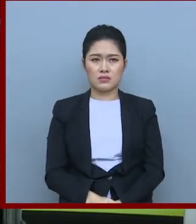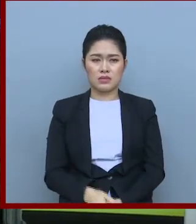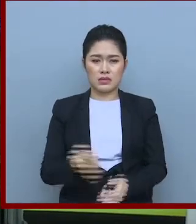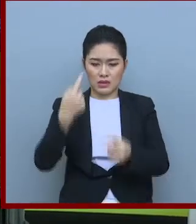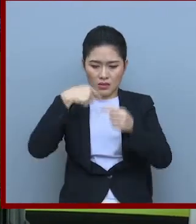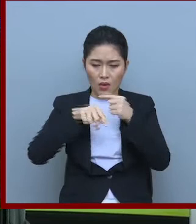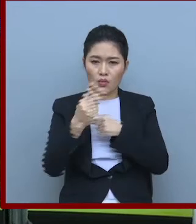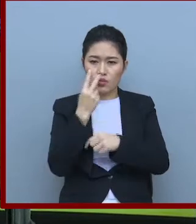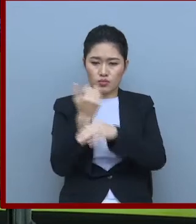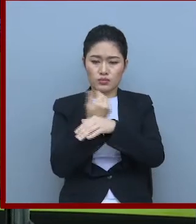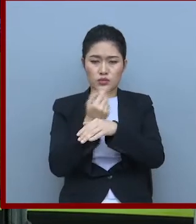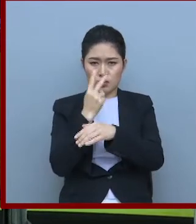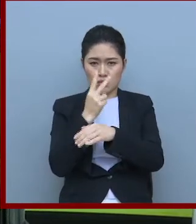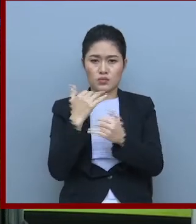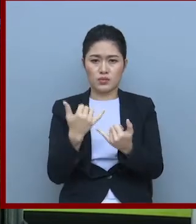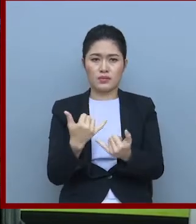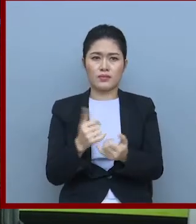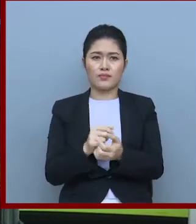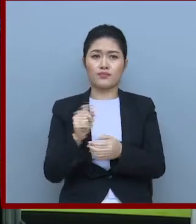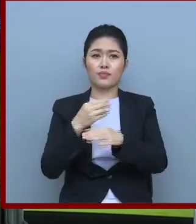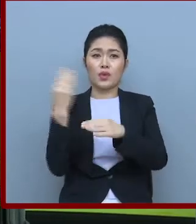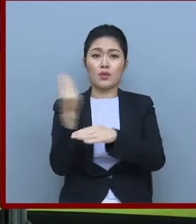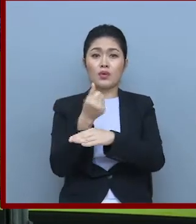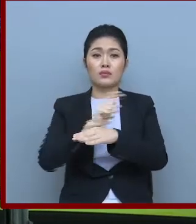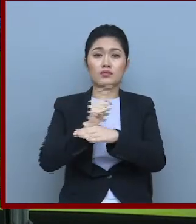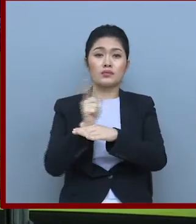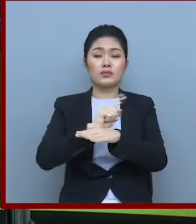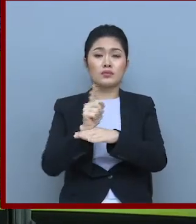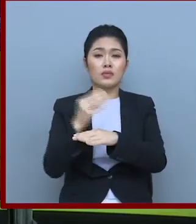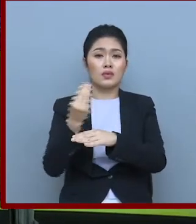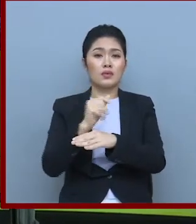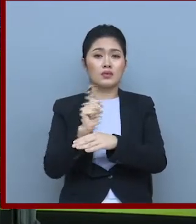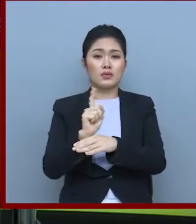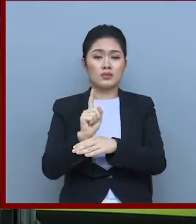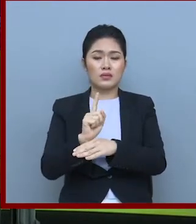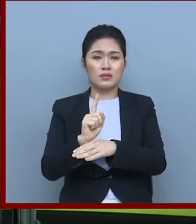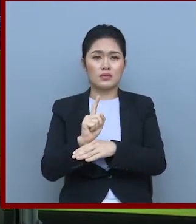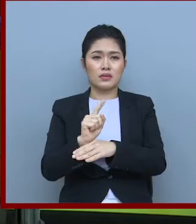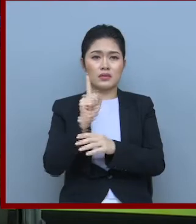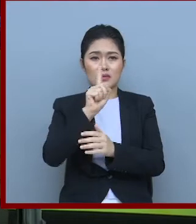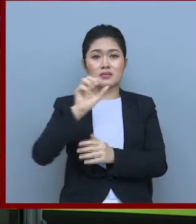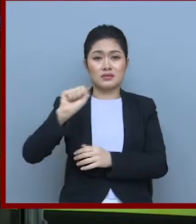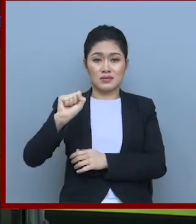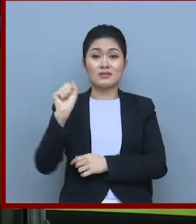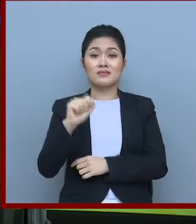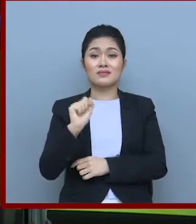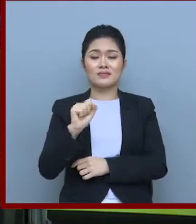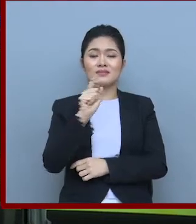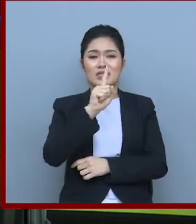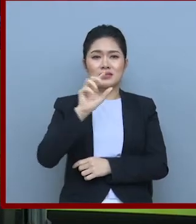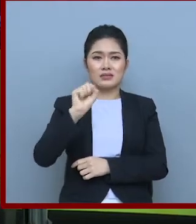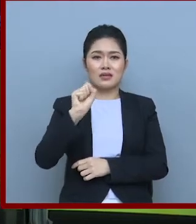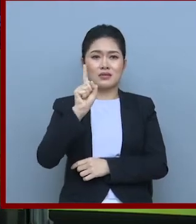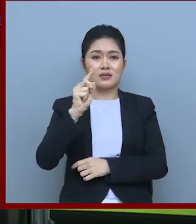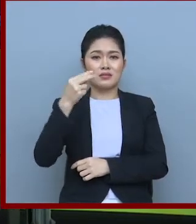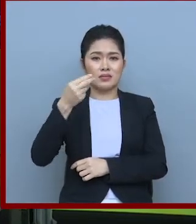กดดูในซีเรียลมอนิเตอร์ตัวนี้นะครับที่อัตราความเร็วบอดเรทที่100,000นะใช่ไหมครับ